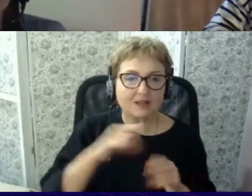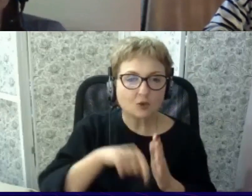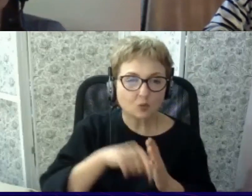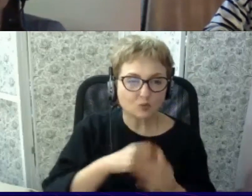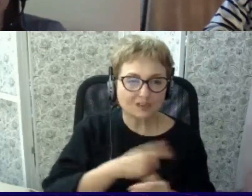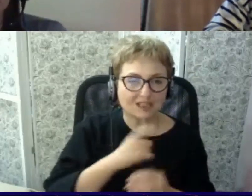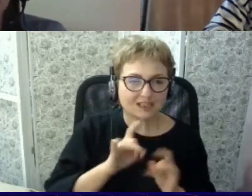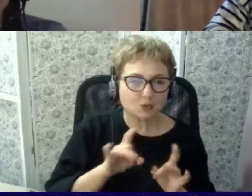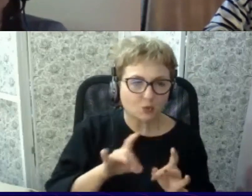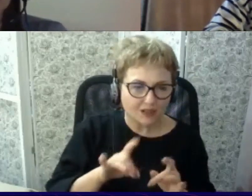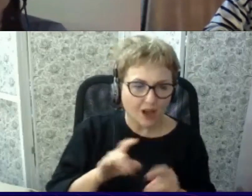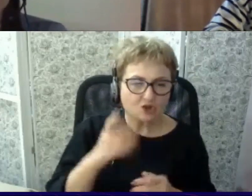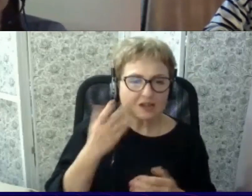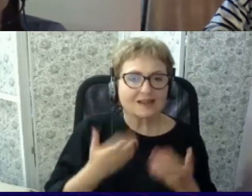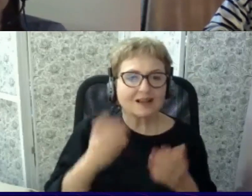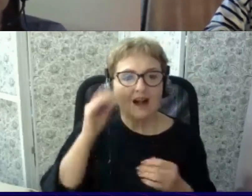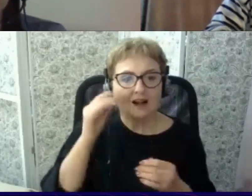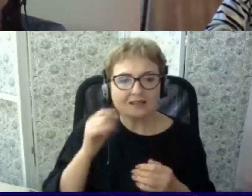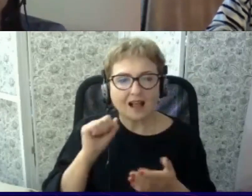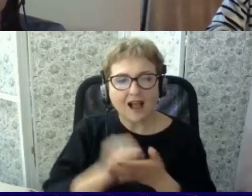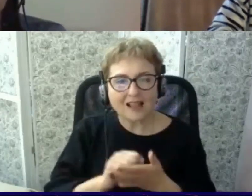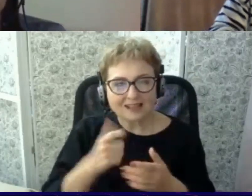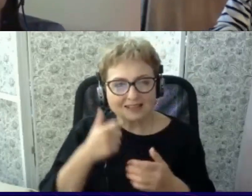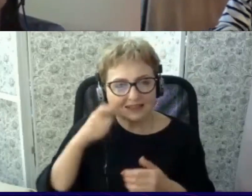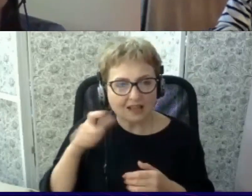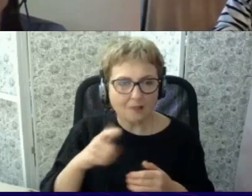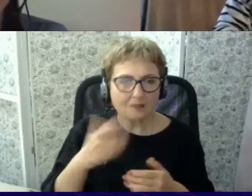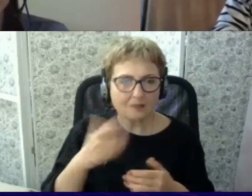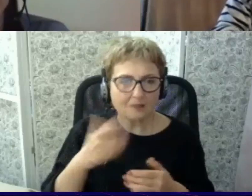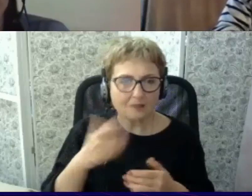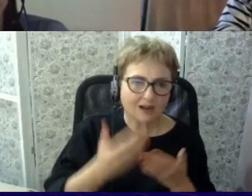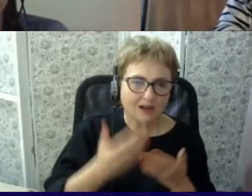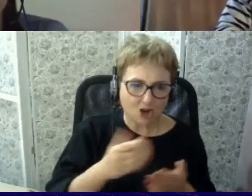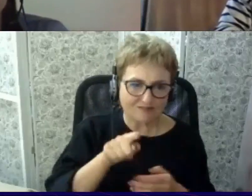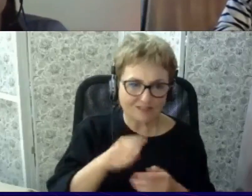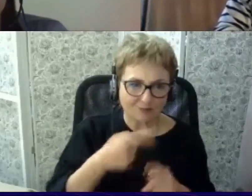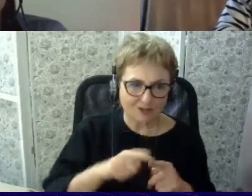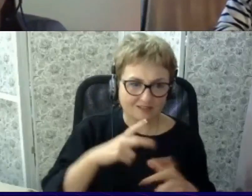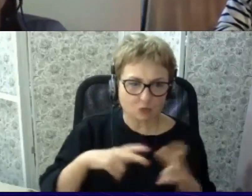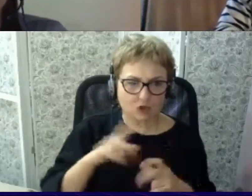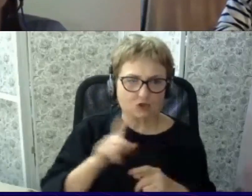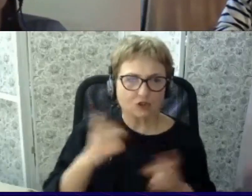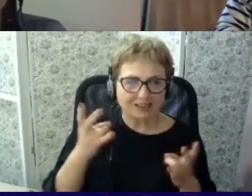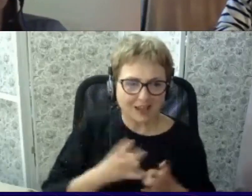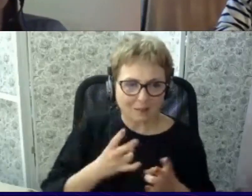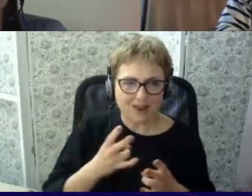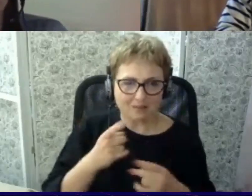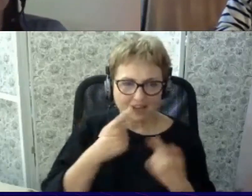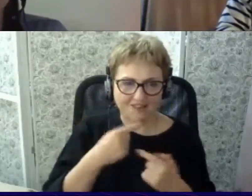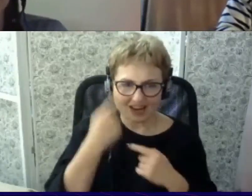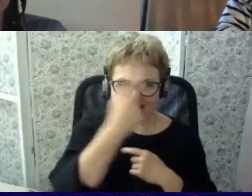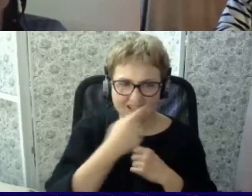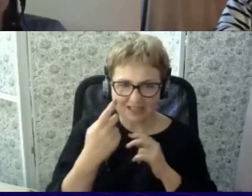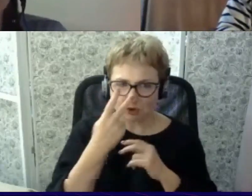проведен внутренний инструктаж о том, что когда происходит аттестация, когда спрашивают данного студента, что необходимо разговаривать,